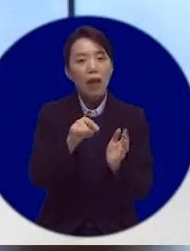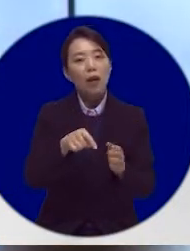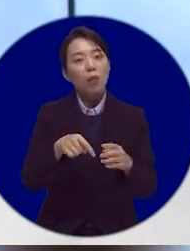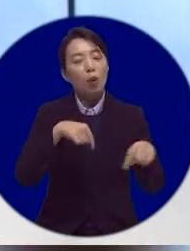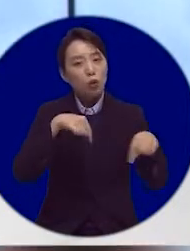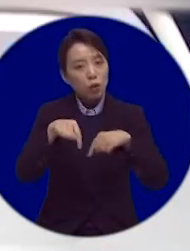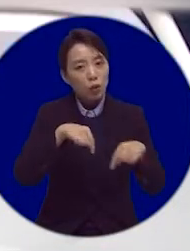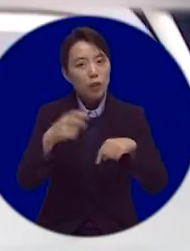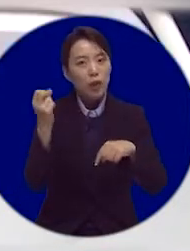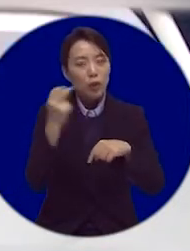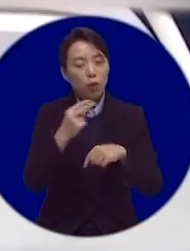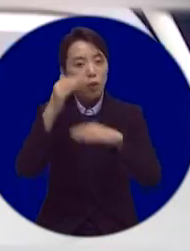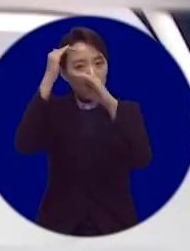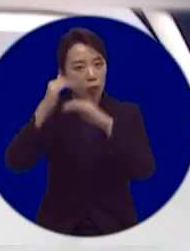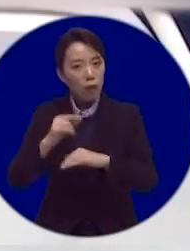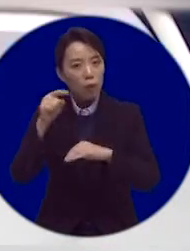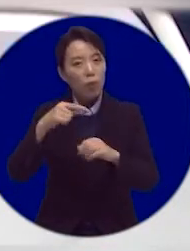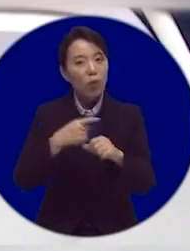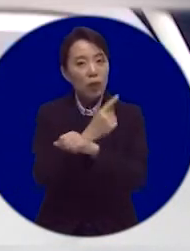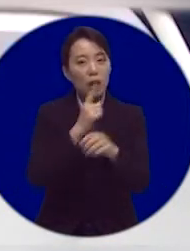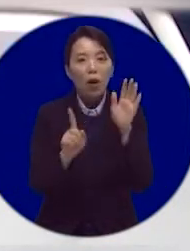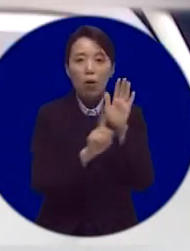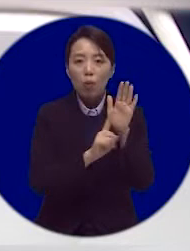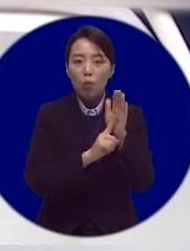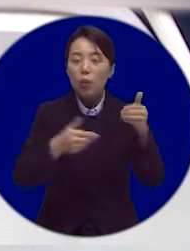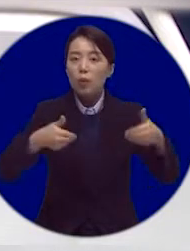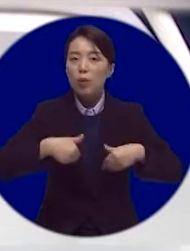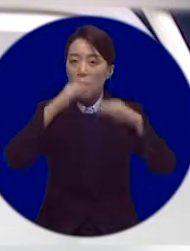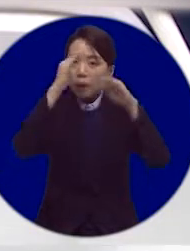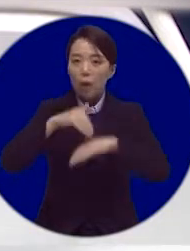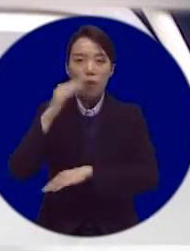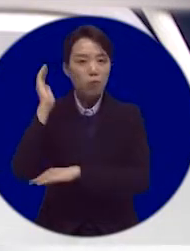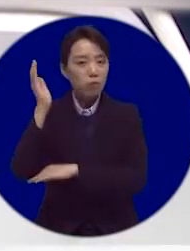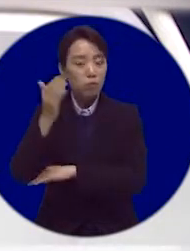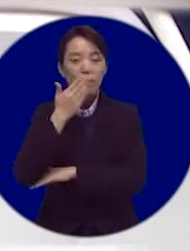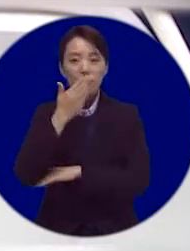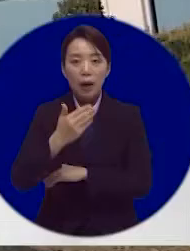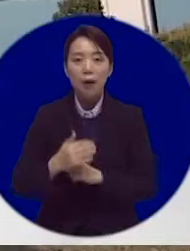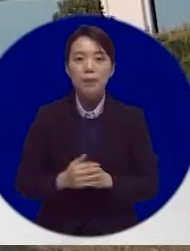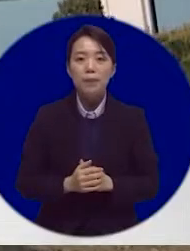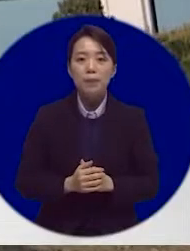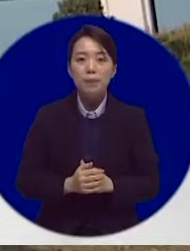정책이나 후보자의 정견, 기타 홍보에 필요한 사항 등을 연설할 수 있습니다.